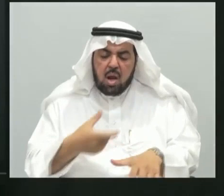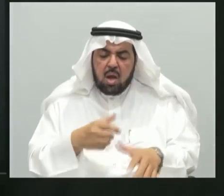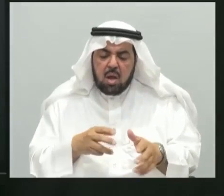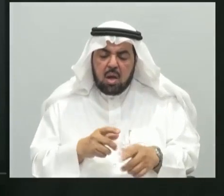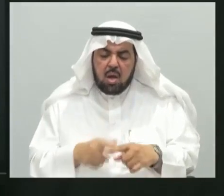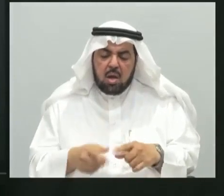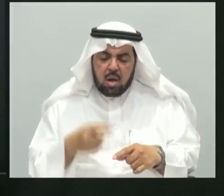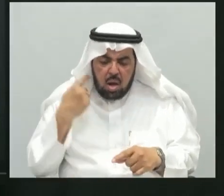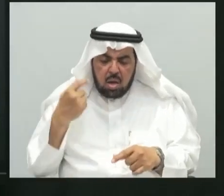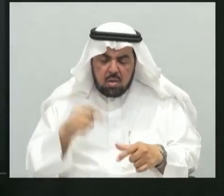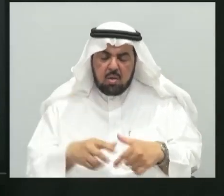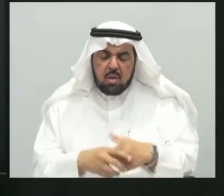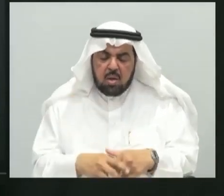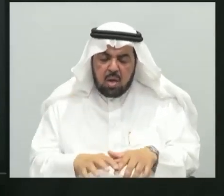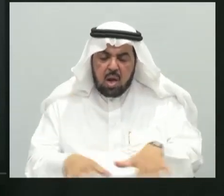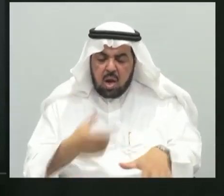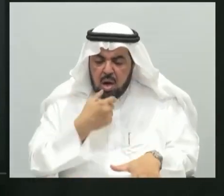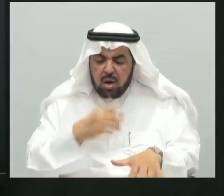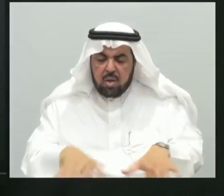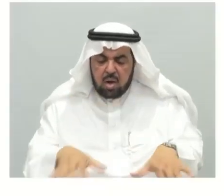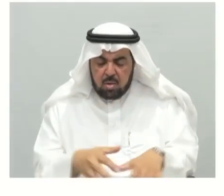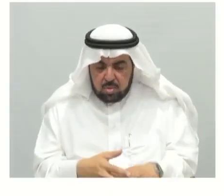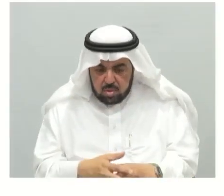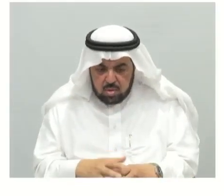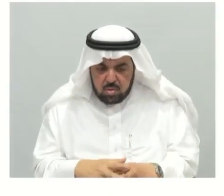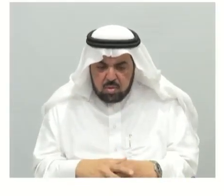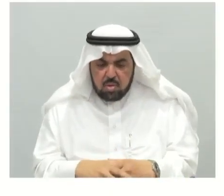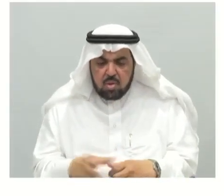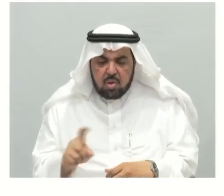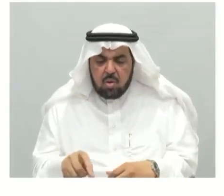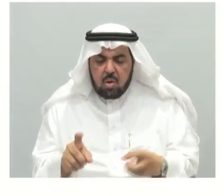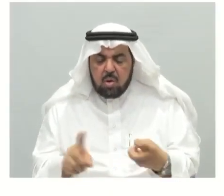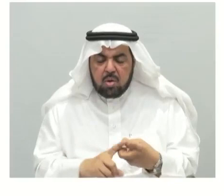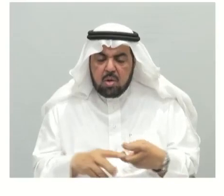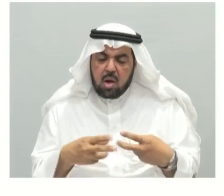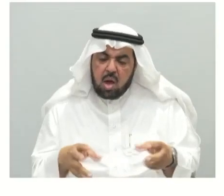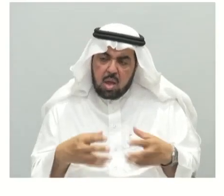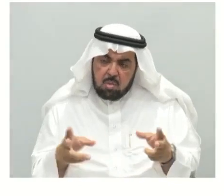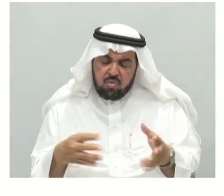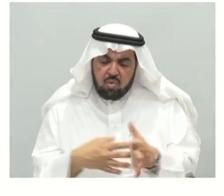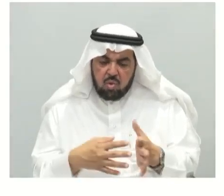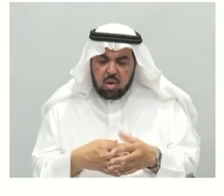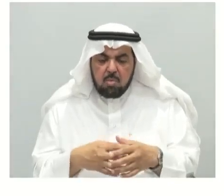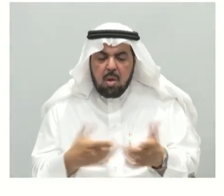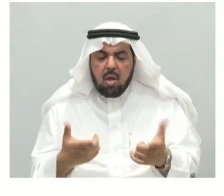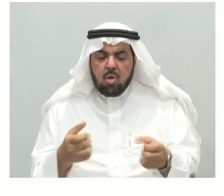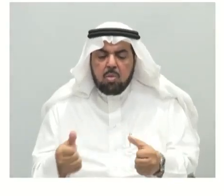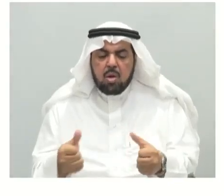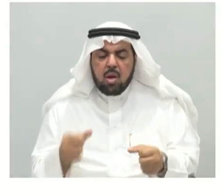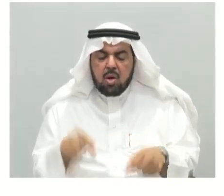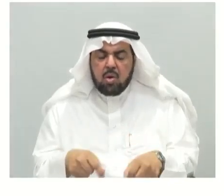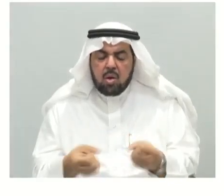البيئه او في اليابسه في السؤال 21 نهايه مفتوحه ماذا يمكن ان